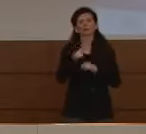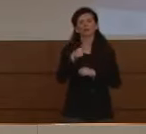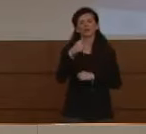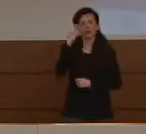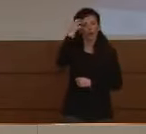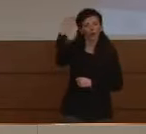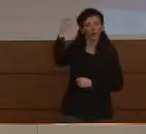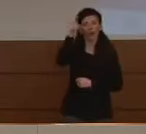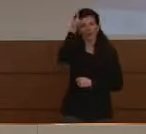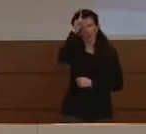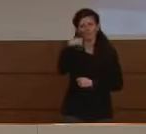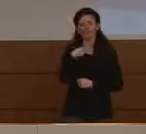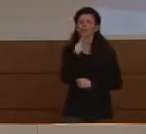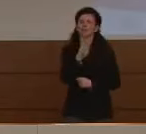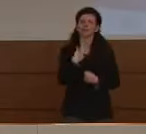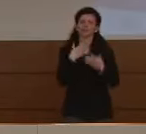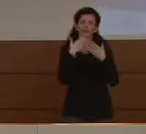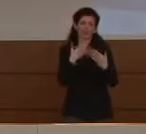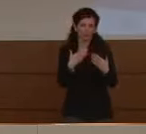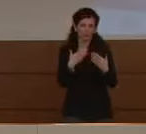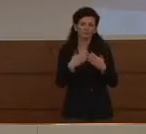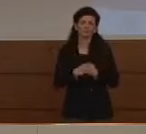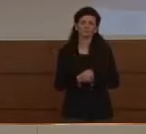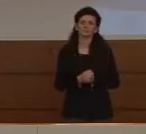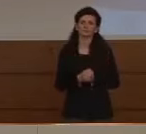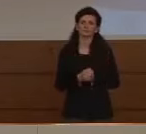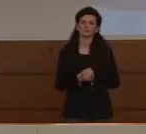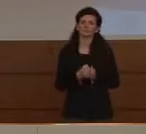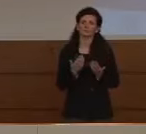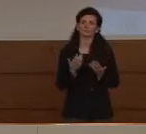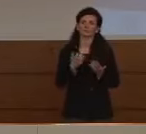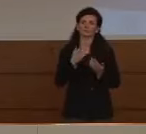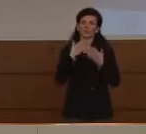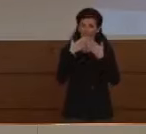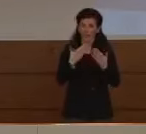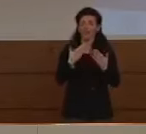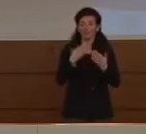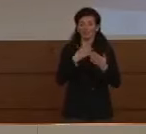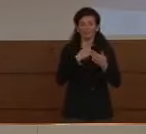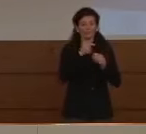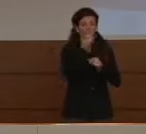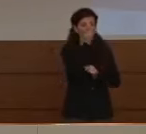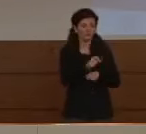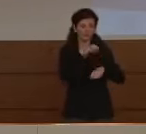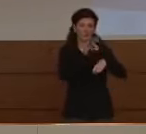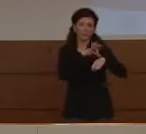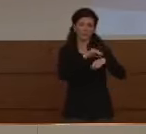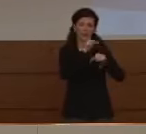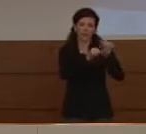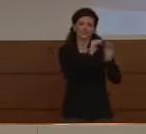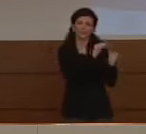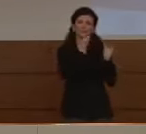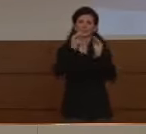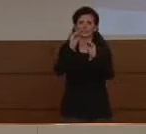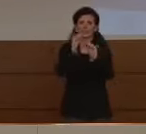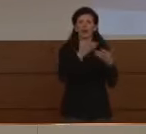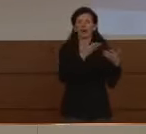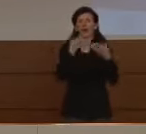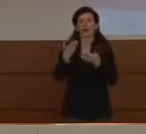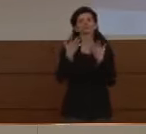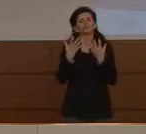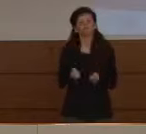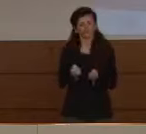tedesco e la germania per aver accolto l'invito a ricevere